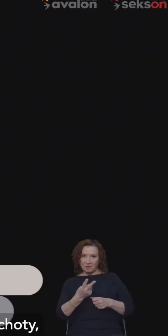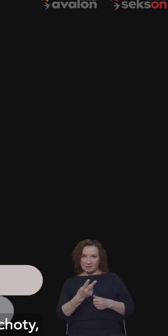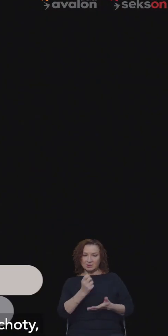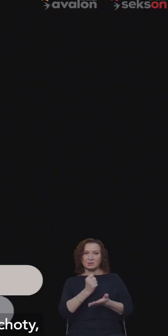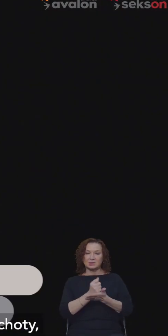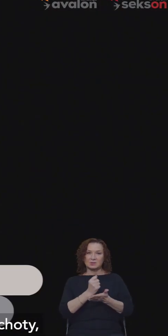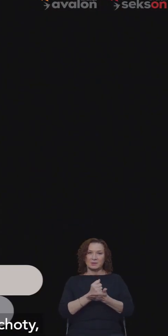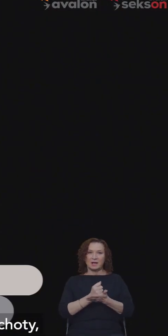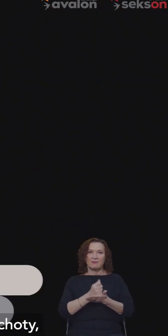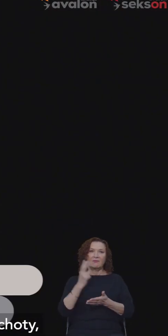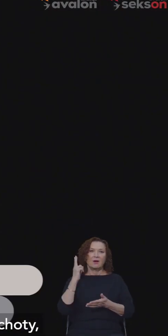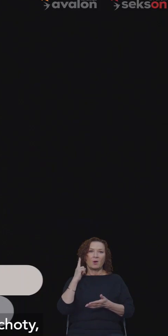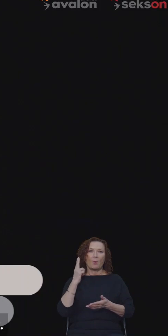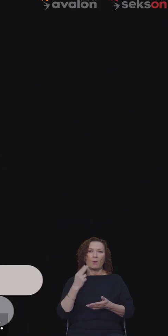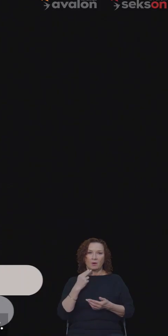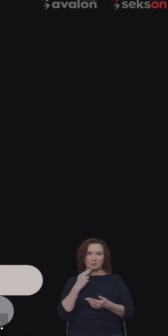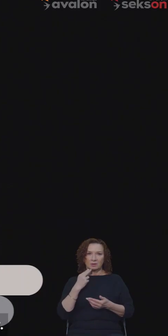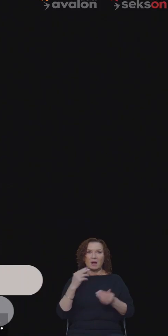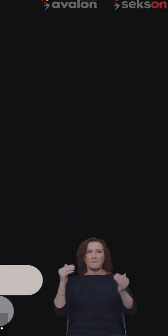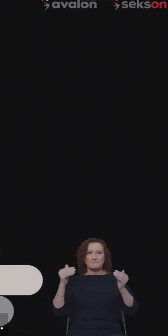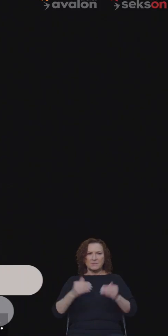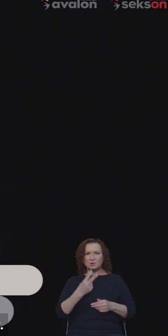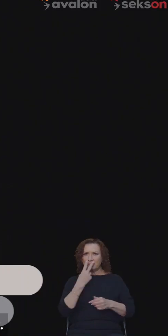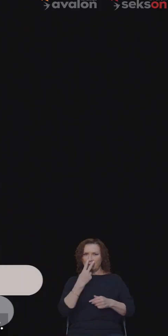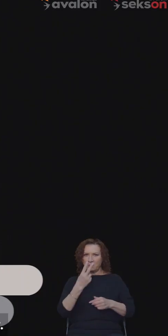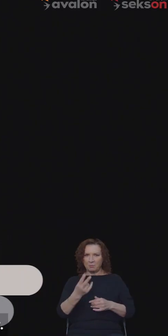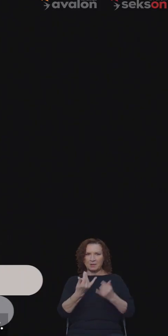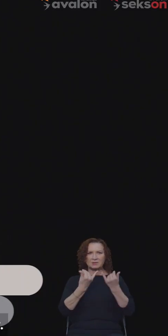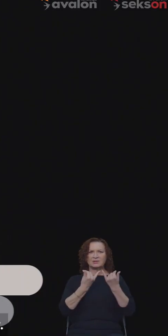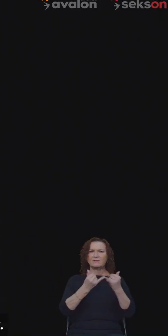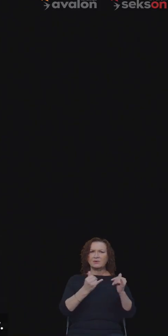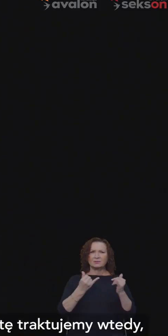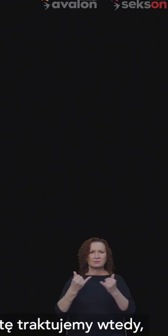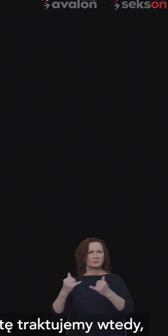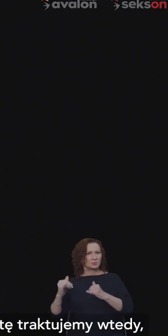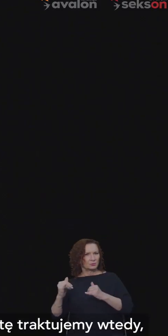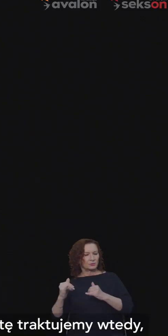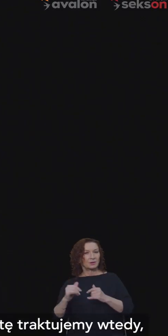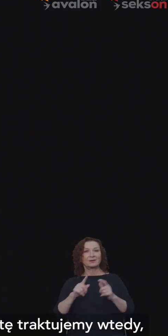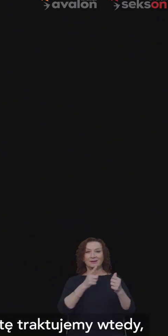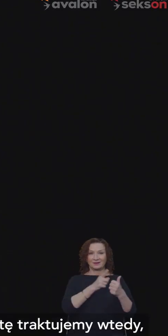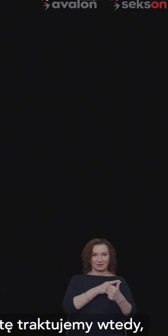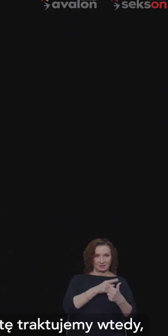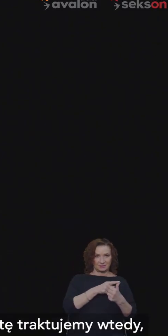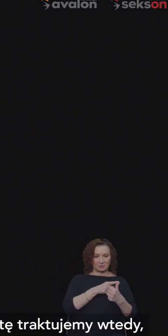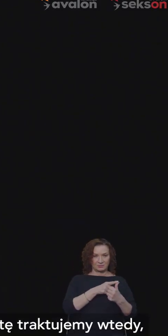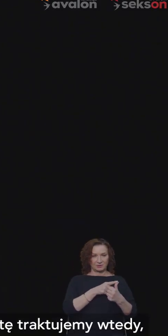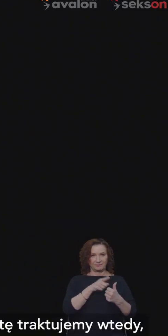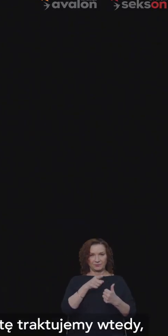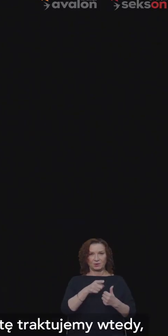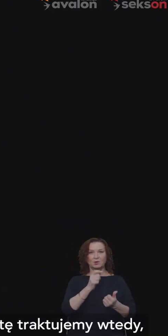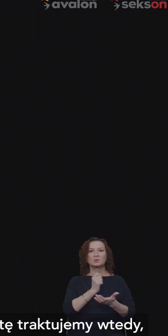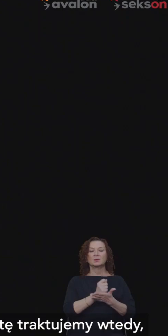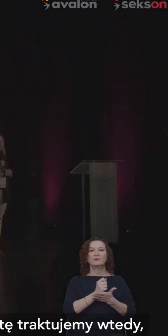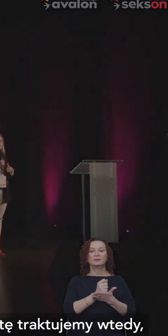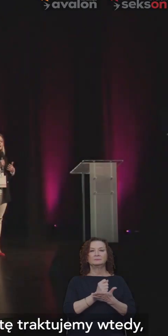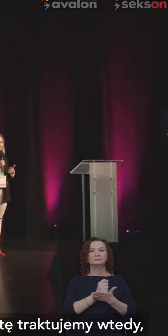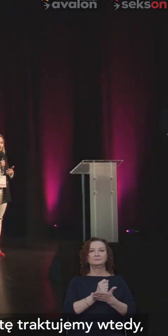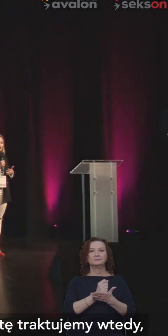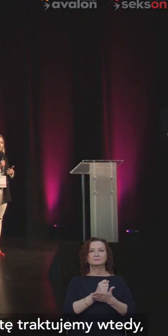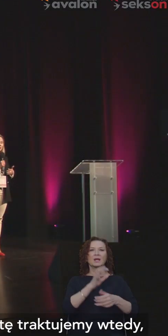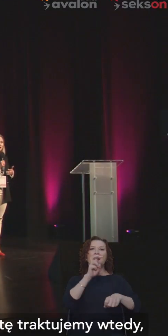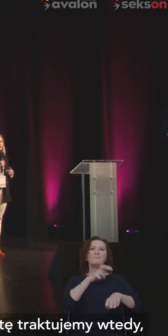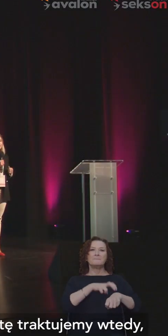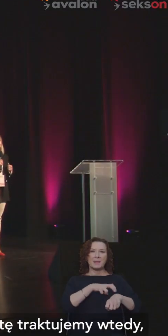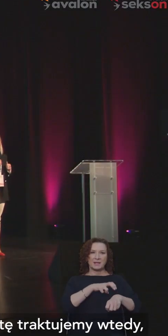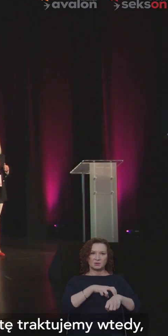głuchoty, możemy na to spojrzeć z dwóch perspektyw. Jedna perspektywa to jest perspektywa